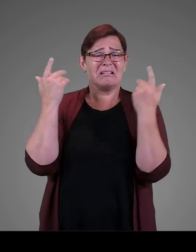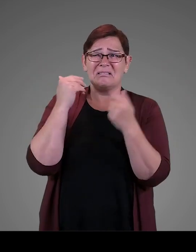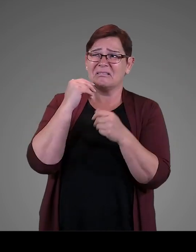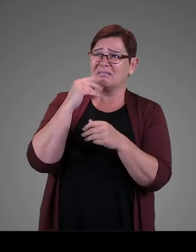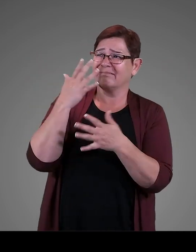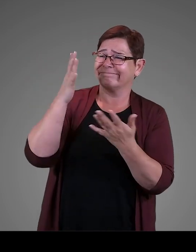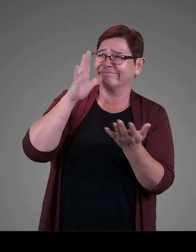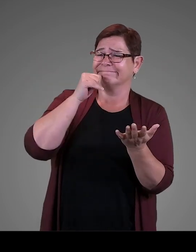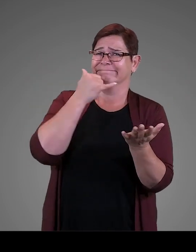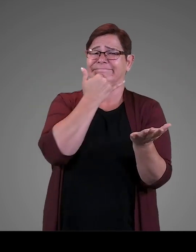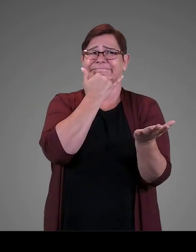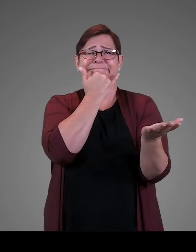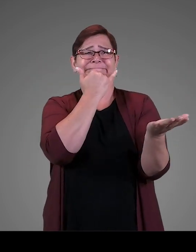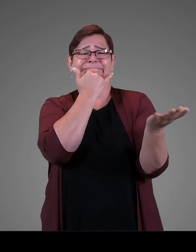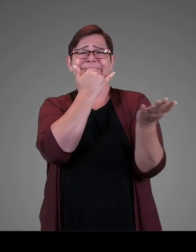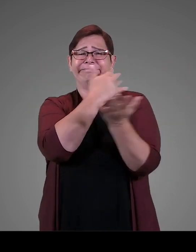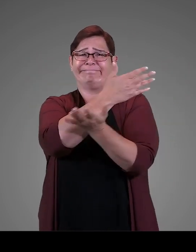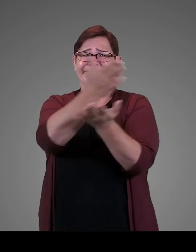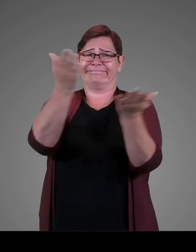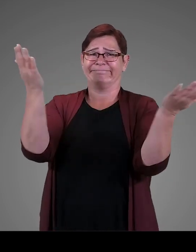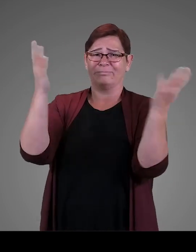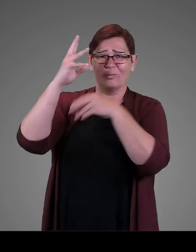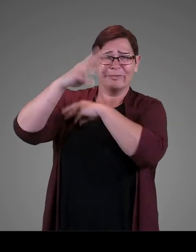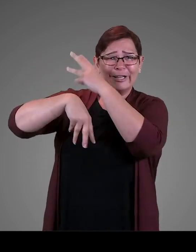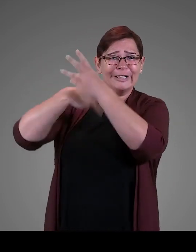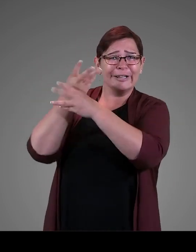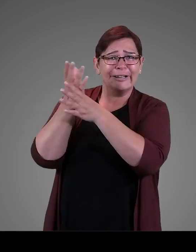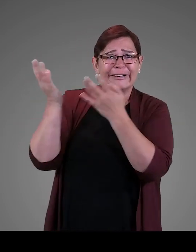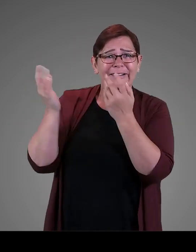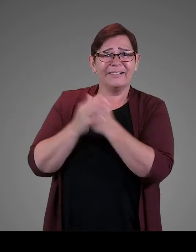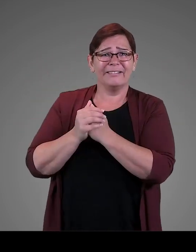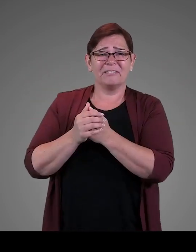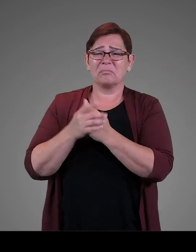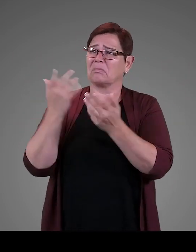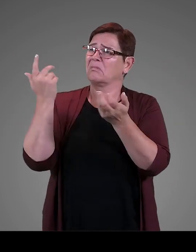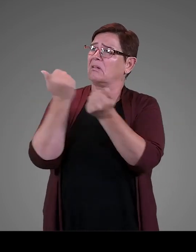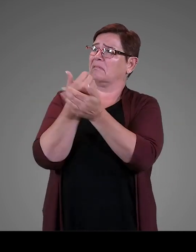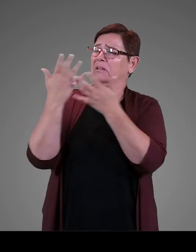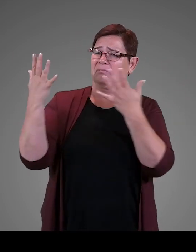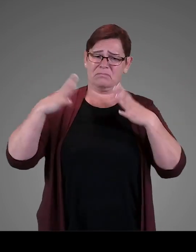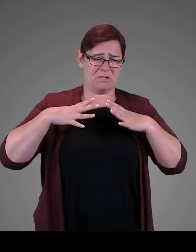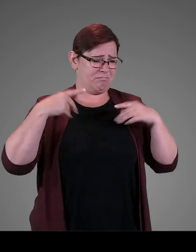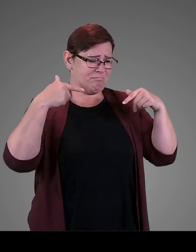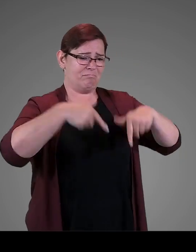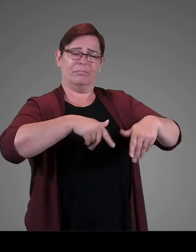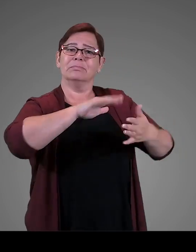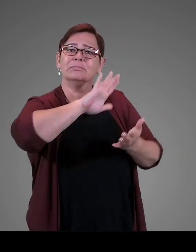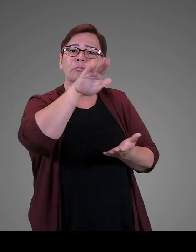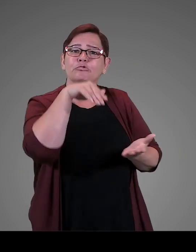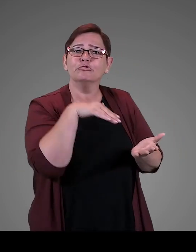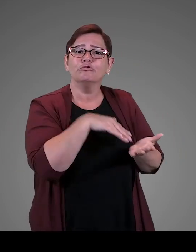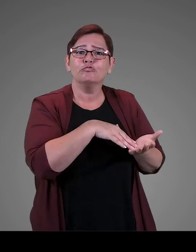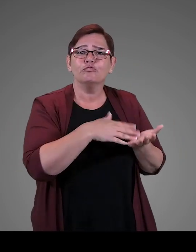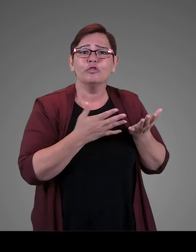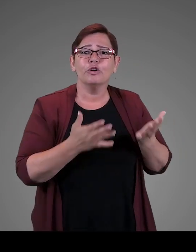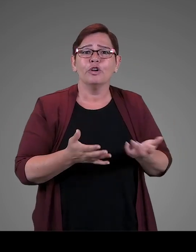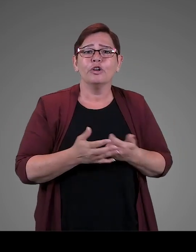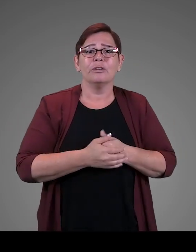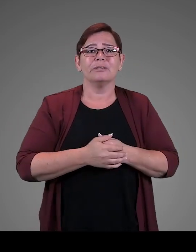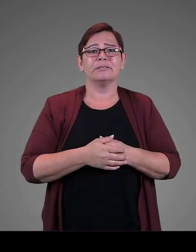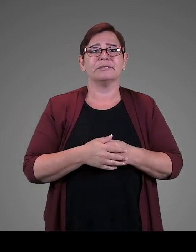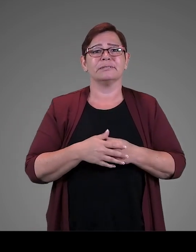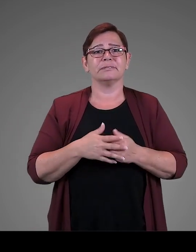mandats. Donc, je vous demande, je vous pose la question, pouvez-vous nommer ce qui va